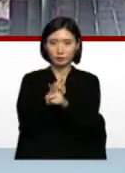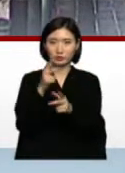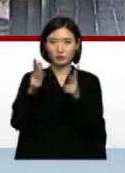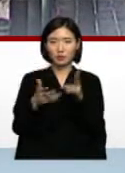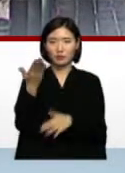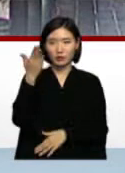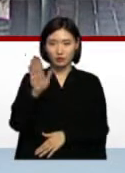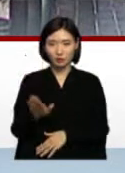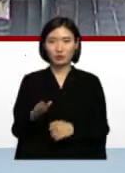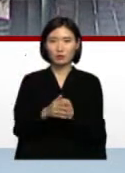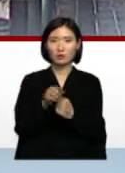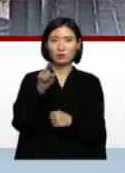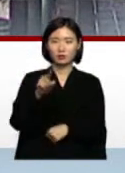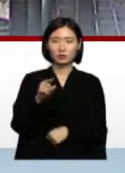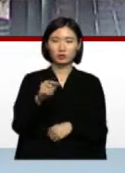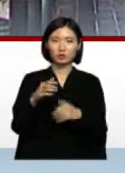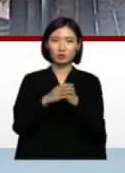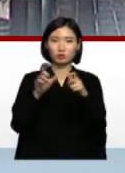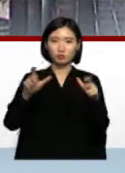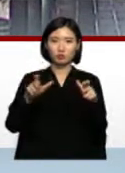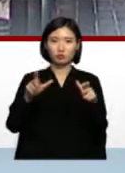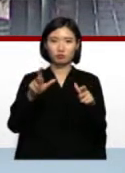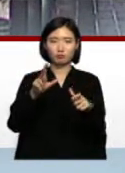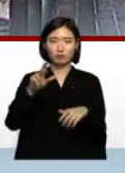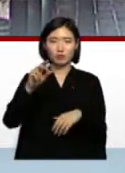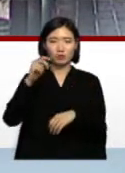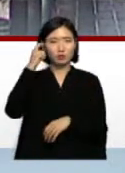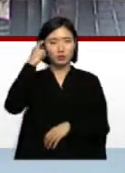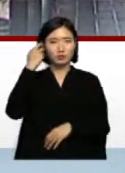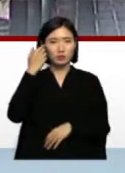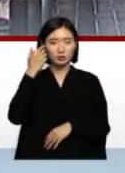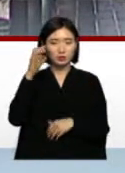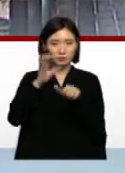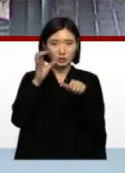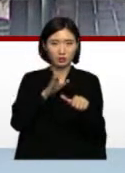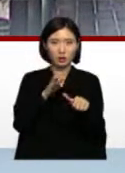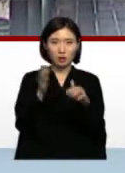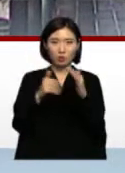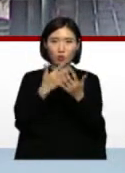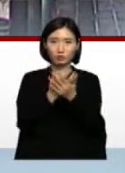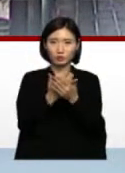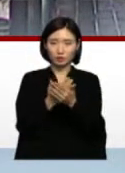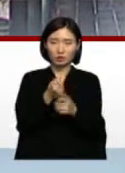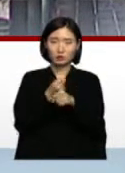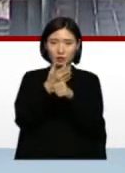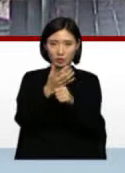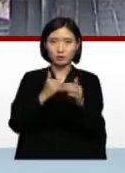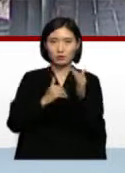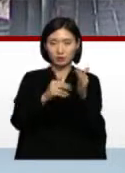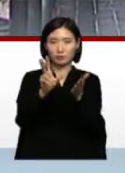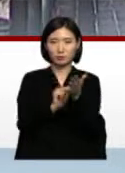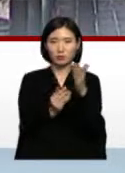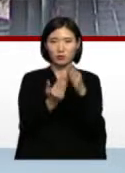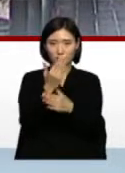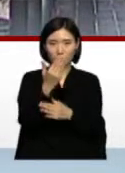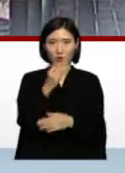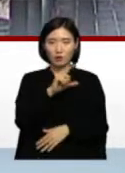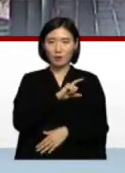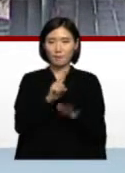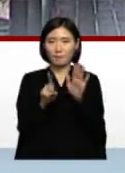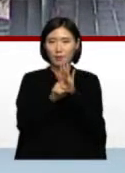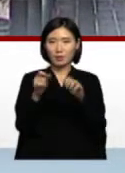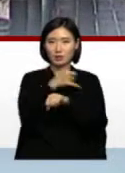사업인데, 이 사업이 구의회의 질타를 받았습니다. 공문서 전달 과정에서 절차상 문제가 있었고, 간판